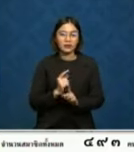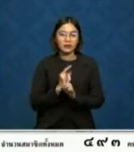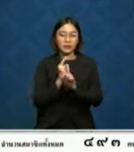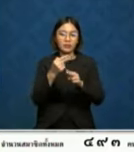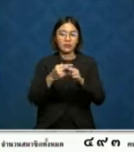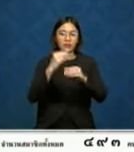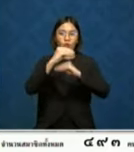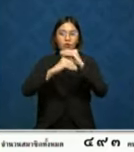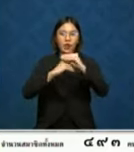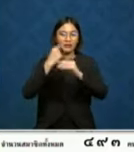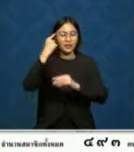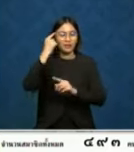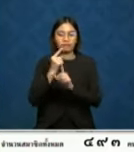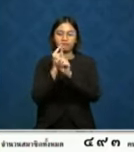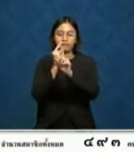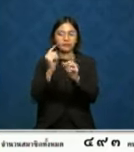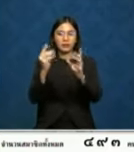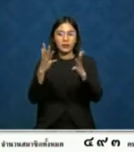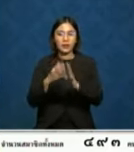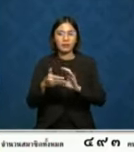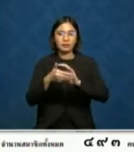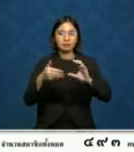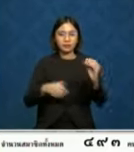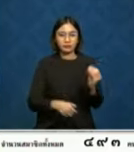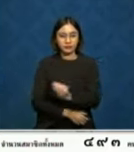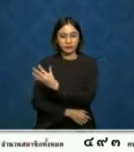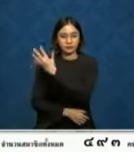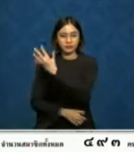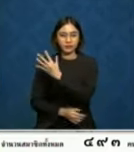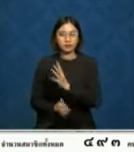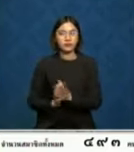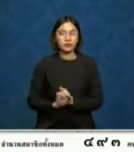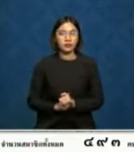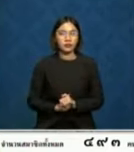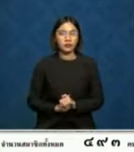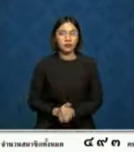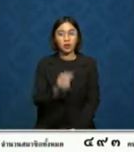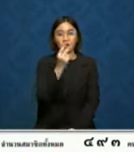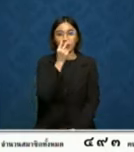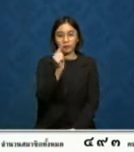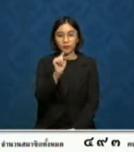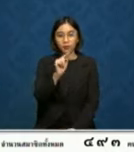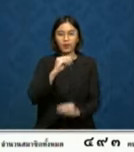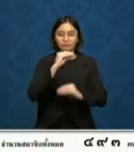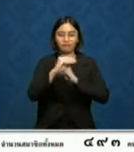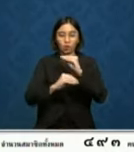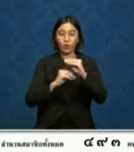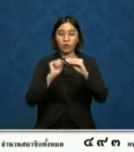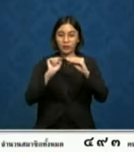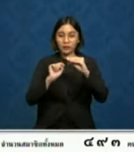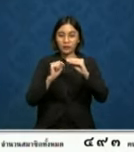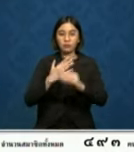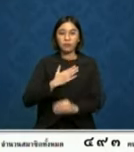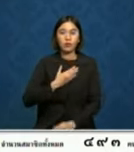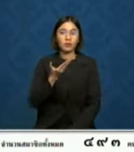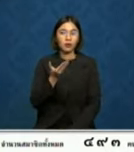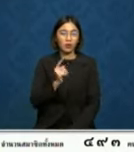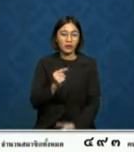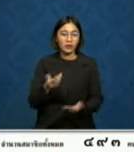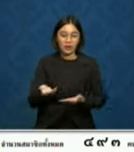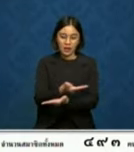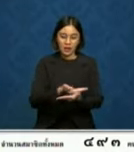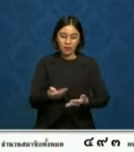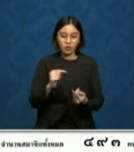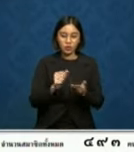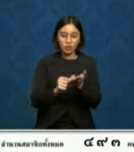ชื่อโครงการของท่านนั่นเองครับขอสไลด์ด้วยครับมาดูกันอีกสัก 1โครงการครับที่ผมจะขอให้พิจารณา